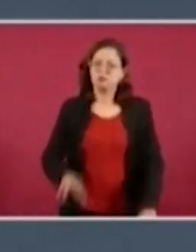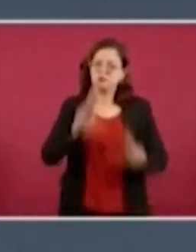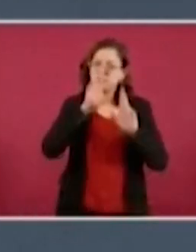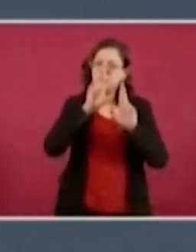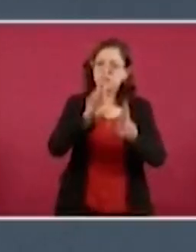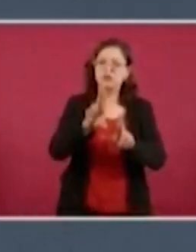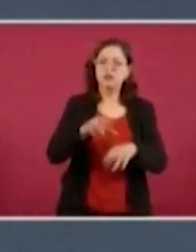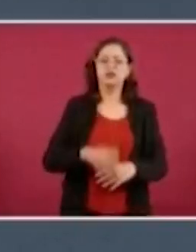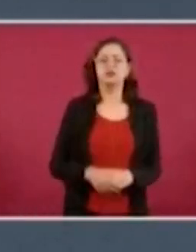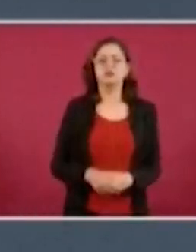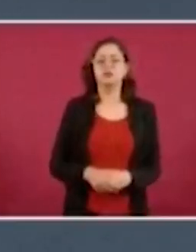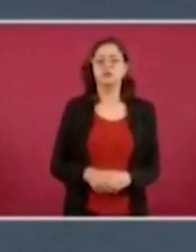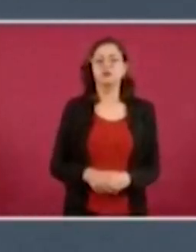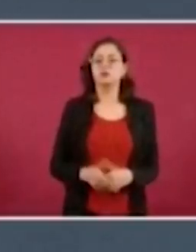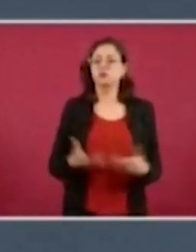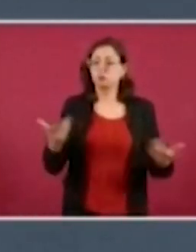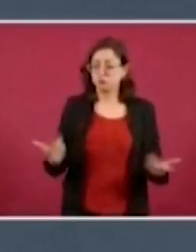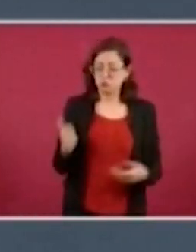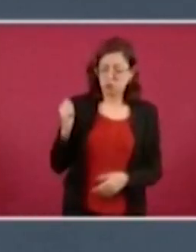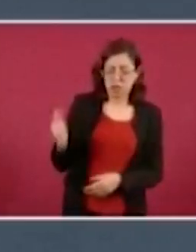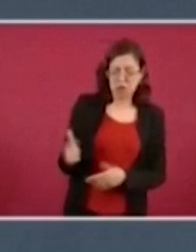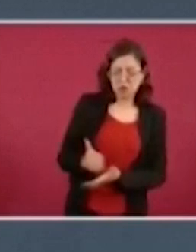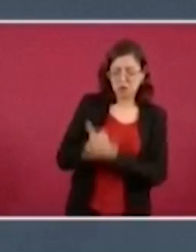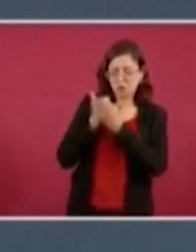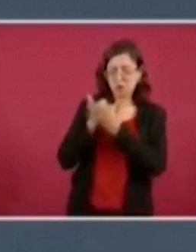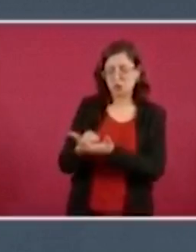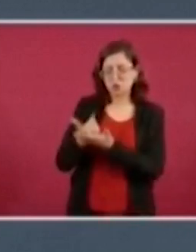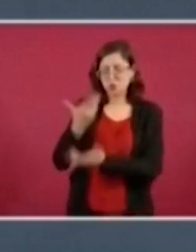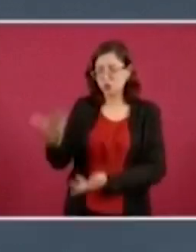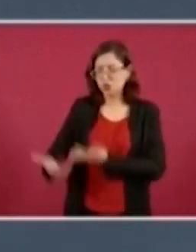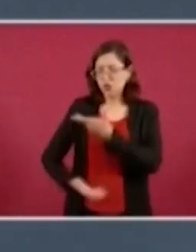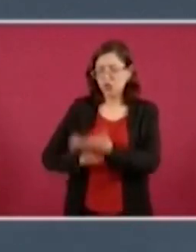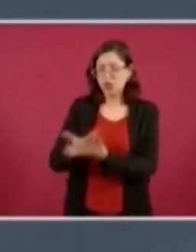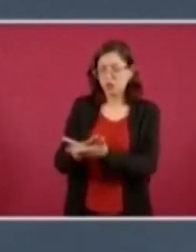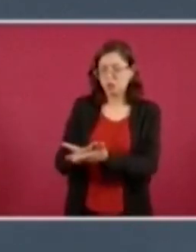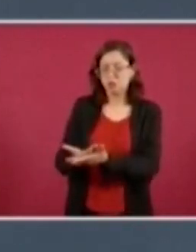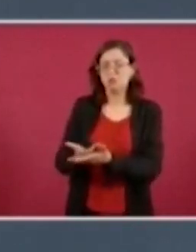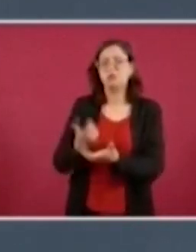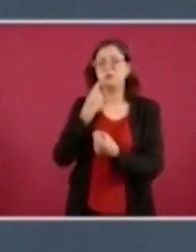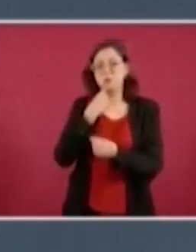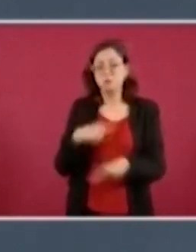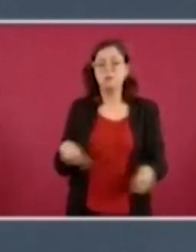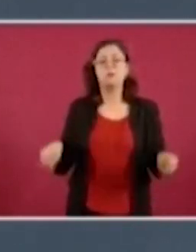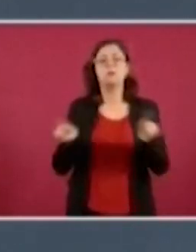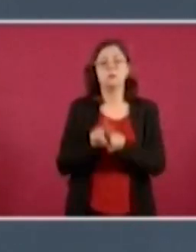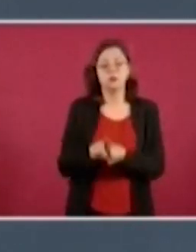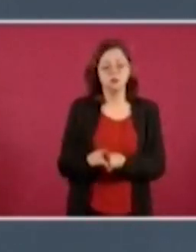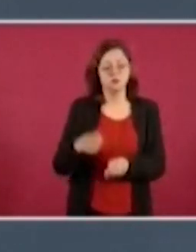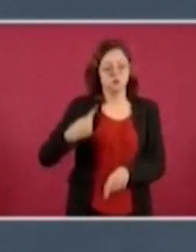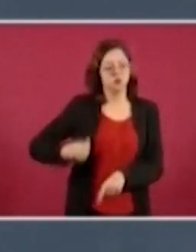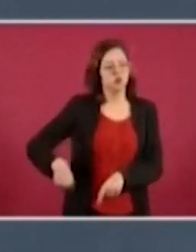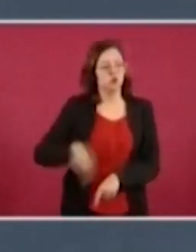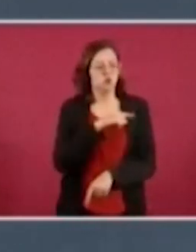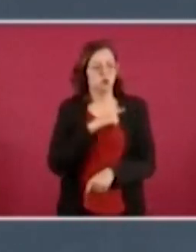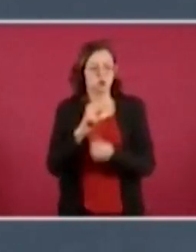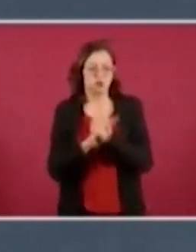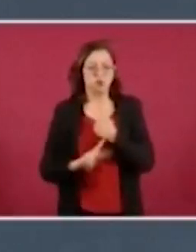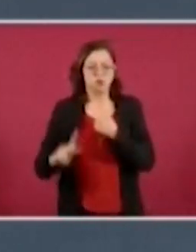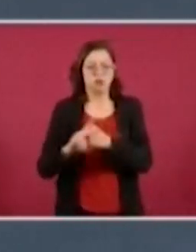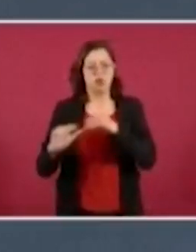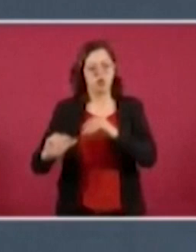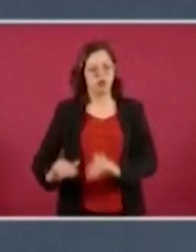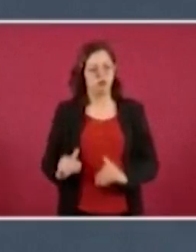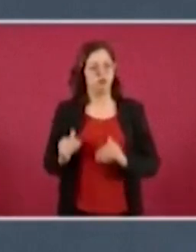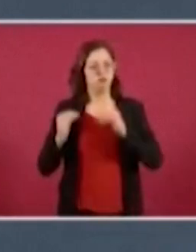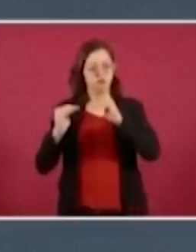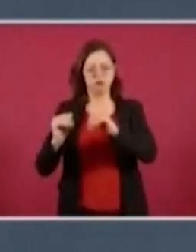kartel üzvlərinin Texas sərhədi yaxınlığındakı Villa Union qəsəbəsindəki bələdiyyə binasına pikap maşınları ilə basqın etdikləri zaman baş